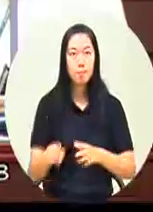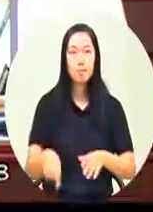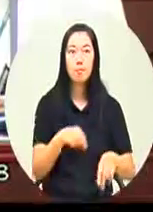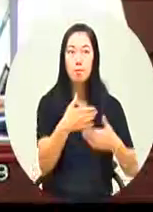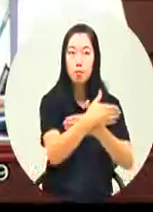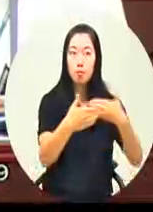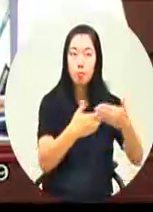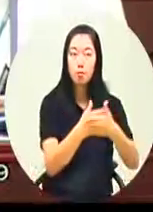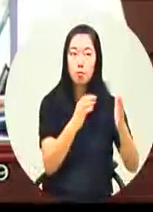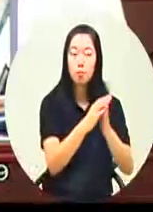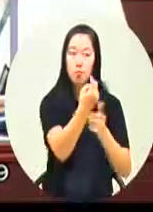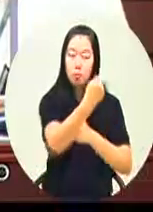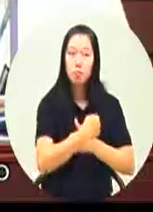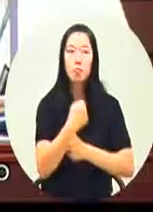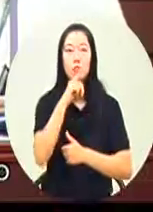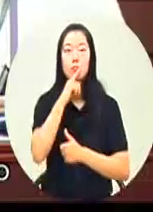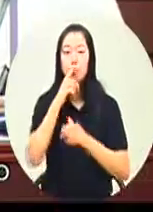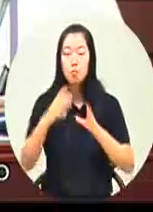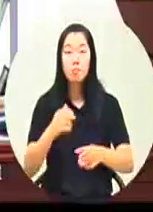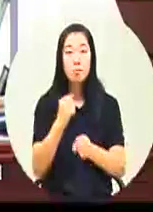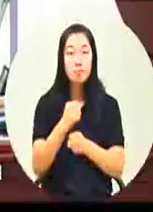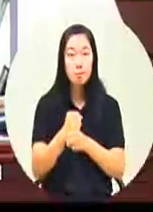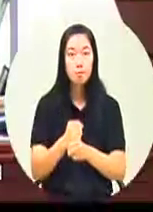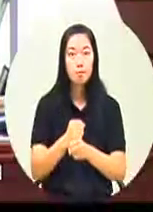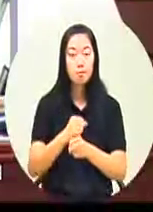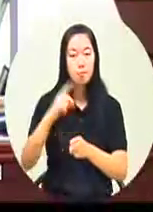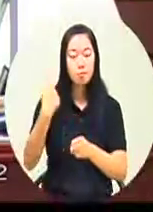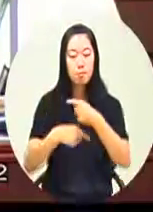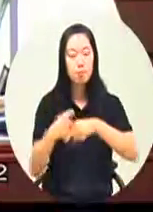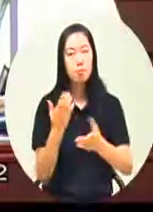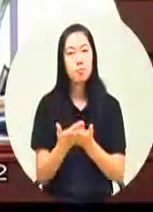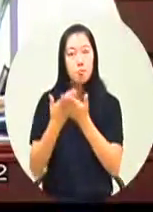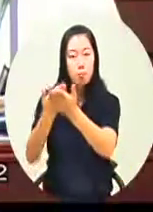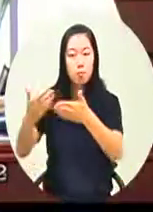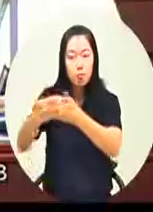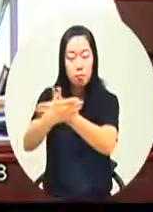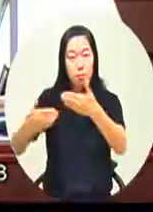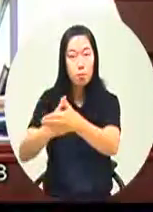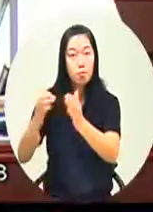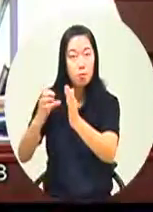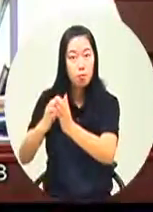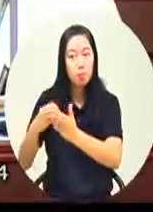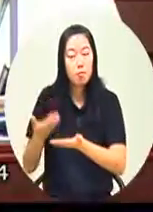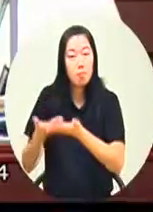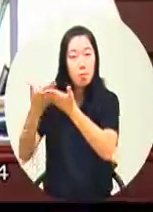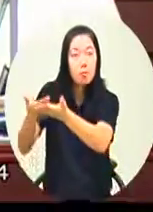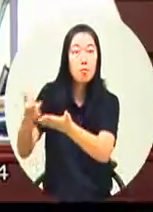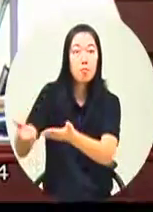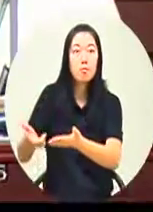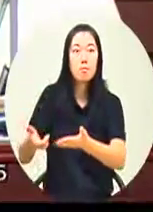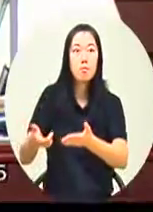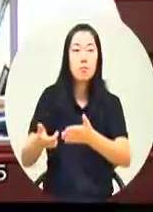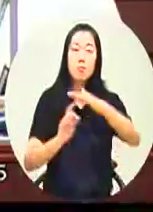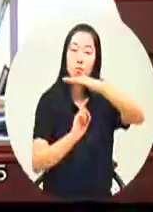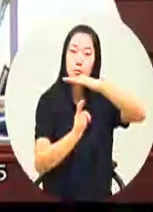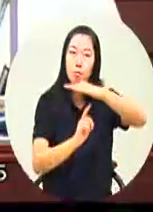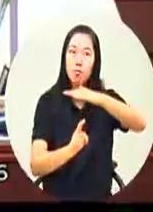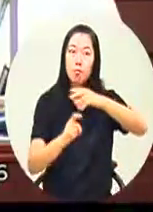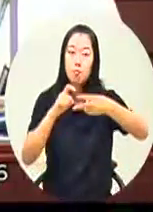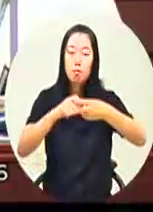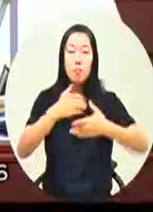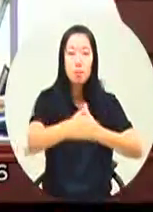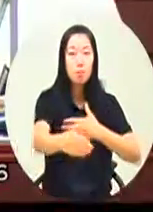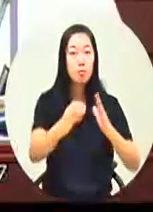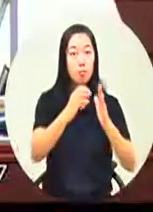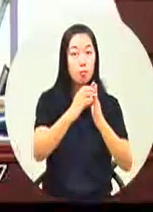们办完这个可行性评估完了以后送交通部，那他那个国道工程局国工局他